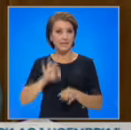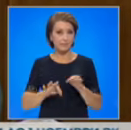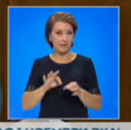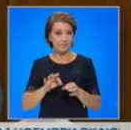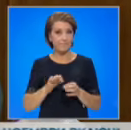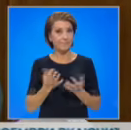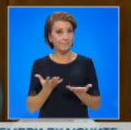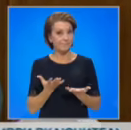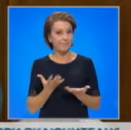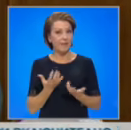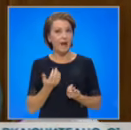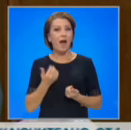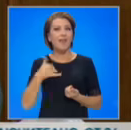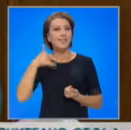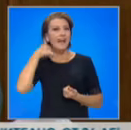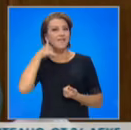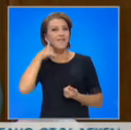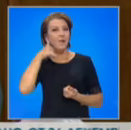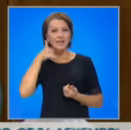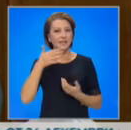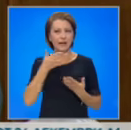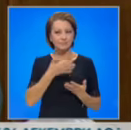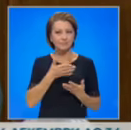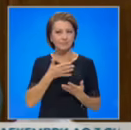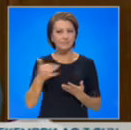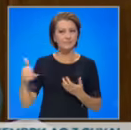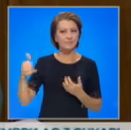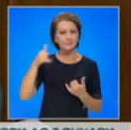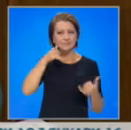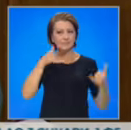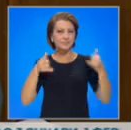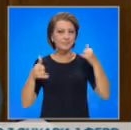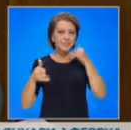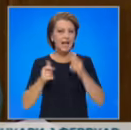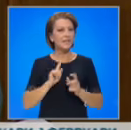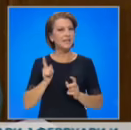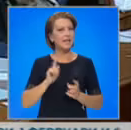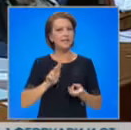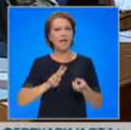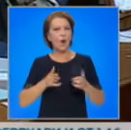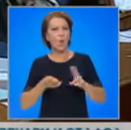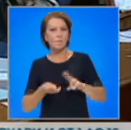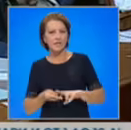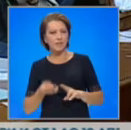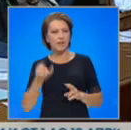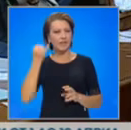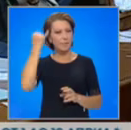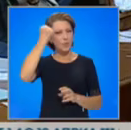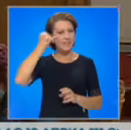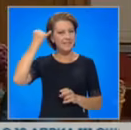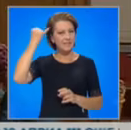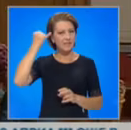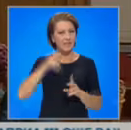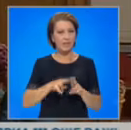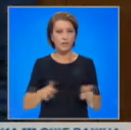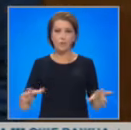телефонните обаждания от друга сграда да не се превръщат в законодателни инициативи на Народното събрание. Дали наистина няма телефонни